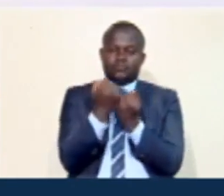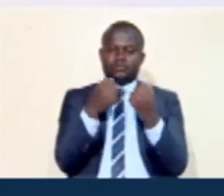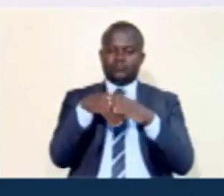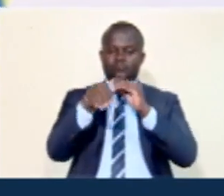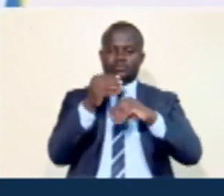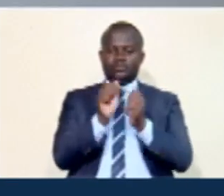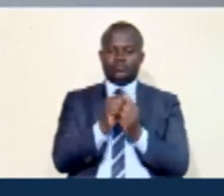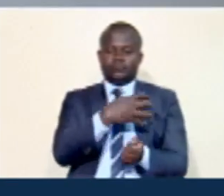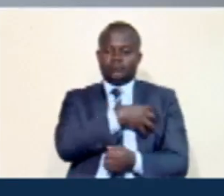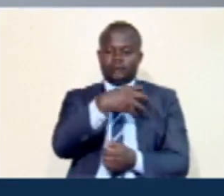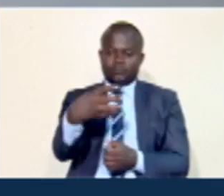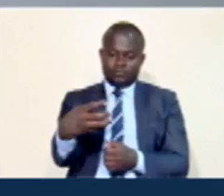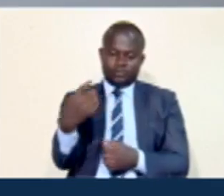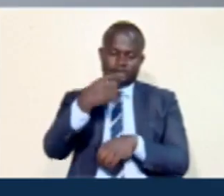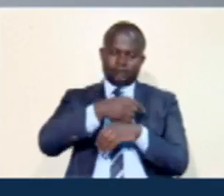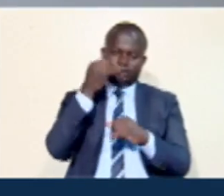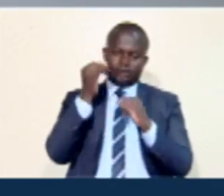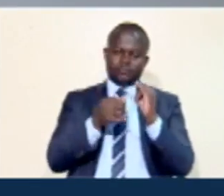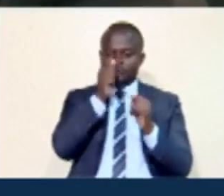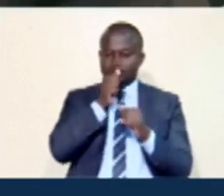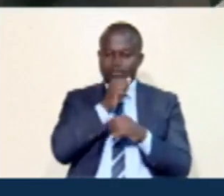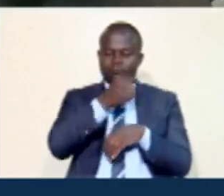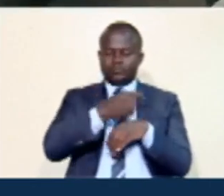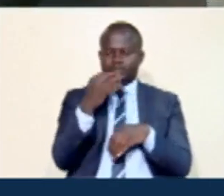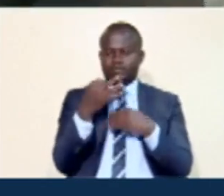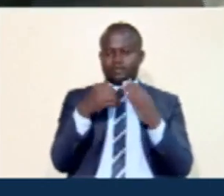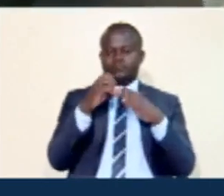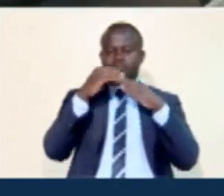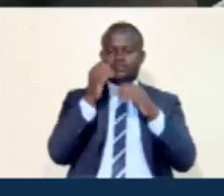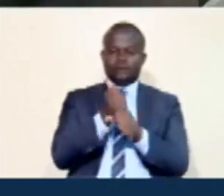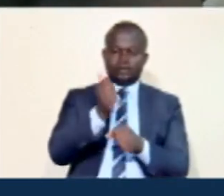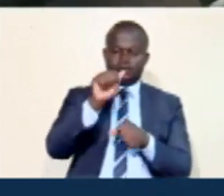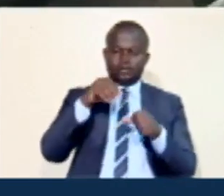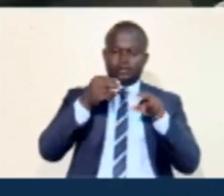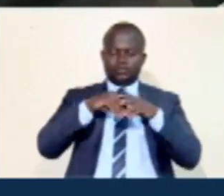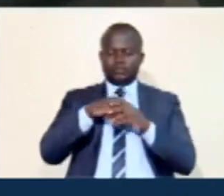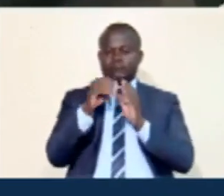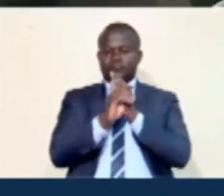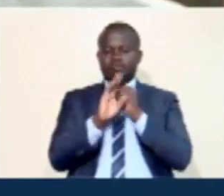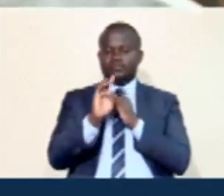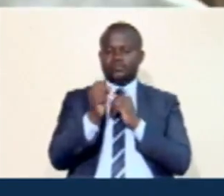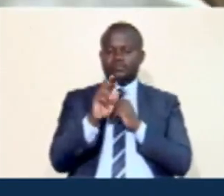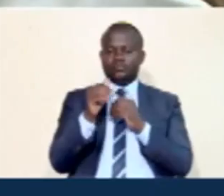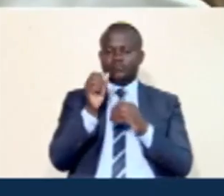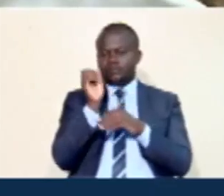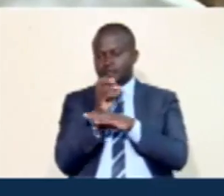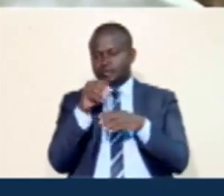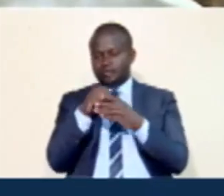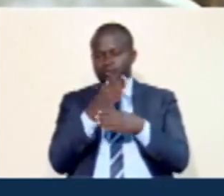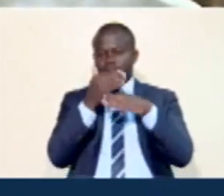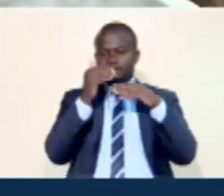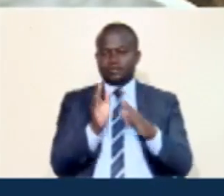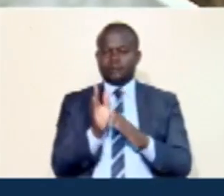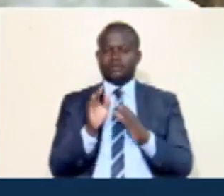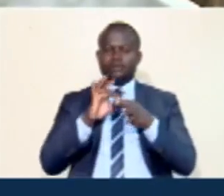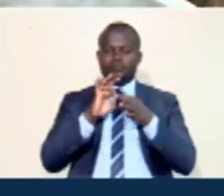by'ubucuruzi n'ubukungu. Ku munsi wa nyuma w'umwiherero w'iminsi itatu w'abayobozi b'urugaga rw'abikorera waberaga mu karere ka Bugesera, umujyanama muri Minisiteri y'Ububanyi